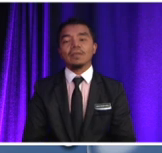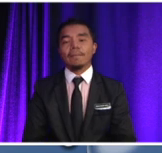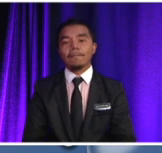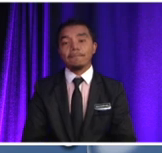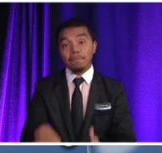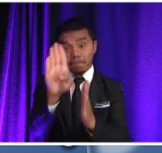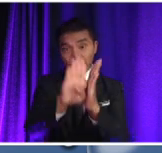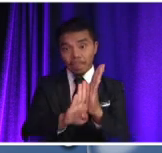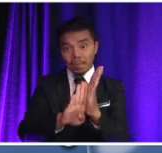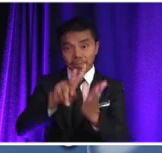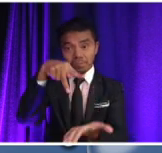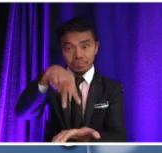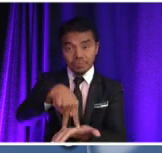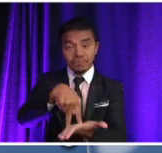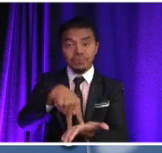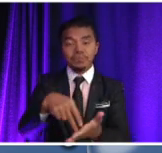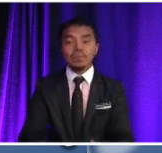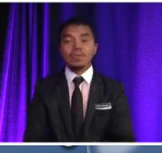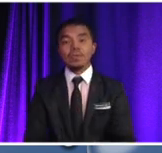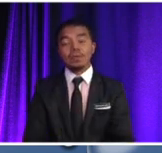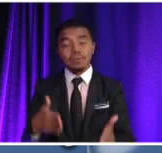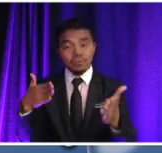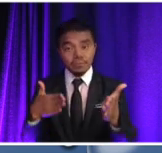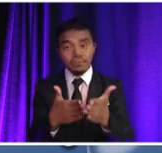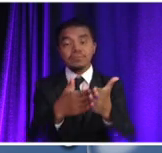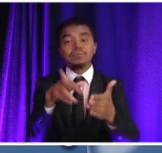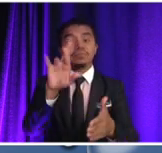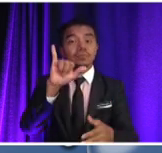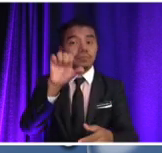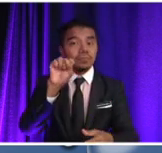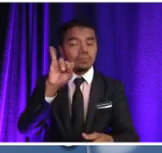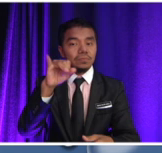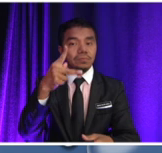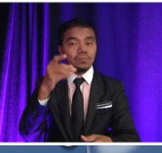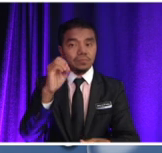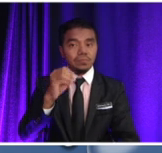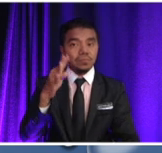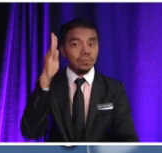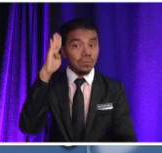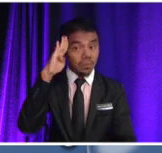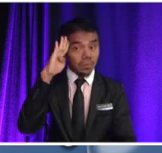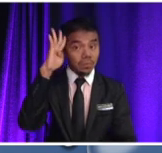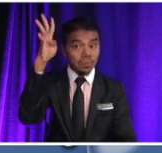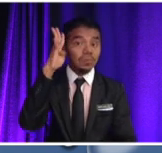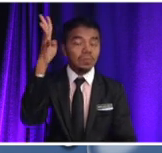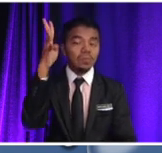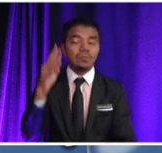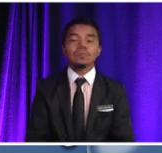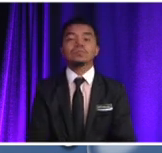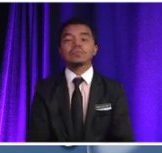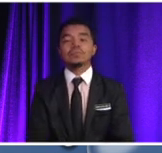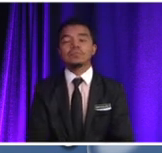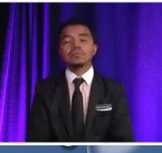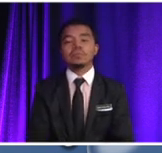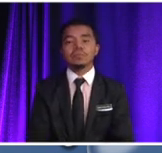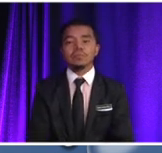Berdikari menghadapi risiko creative inovatif seorang Usahawan juga perlu mengenal